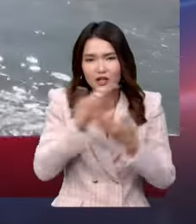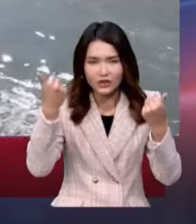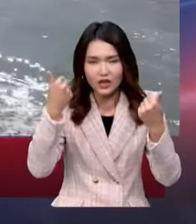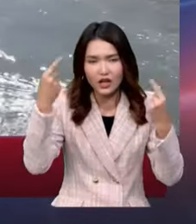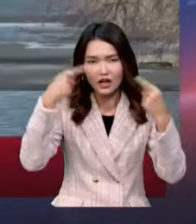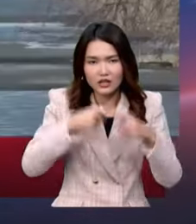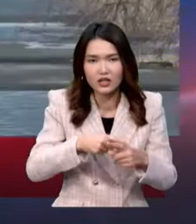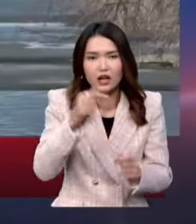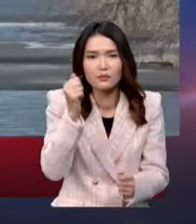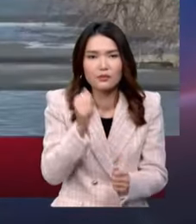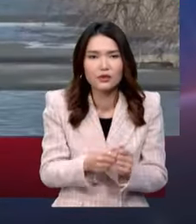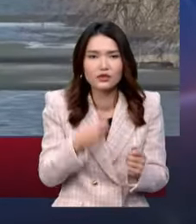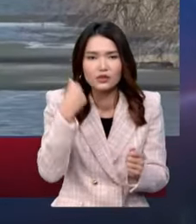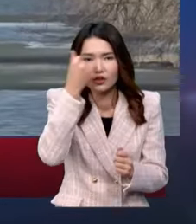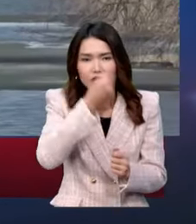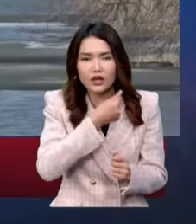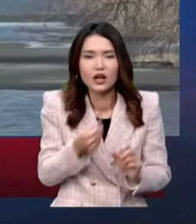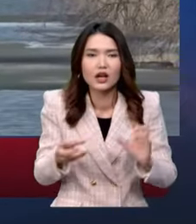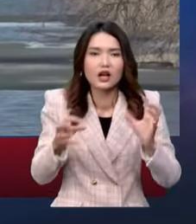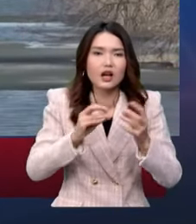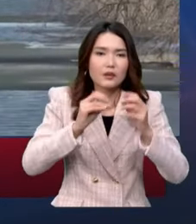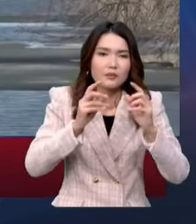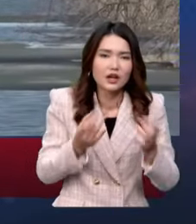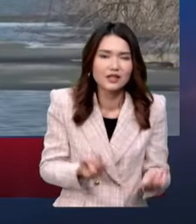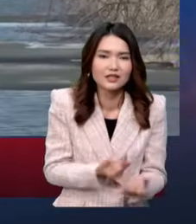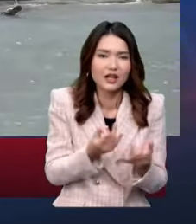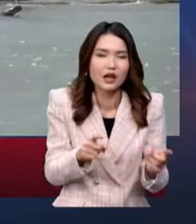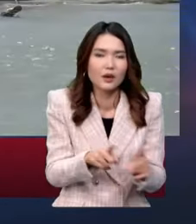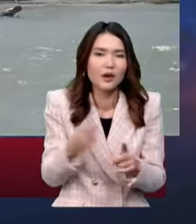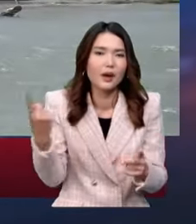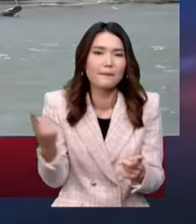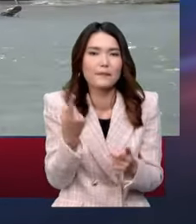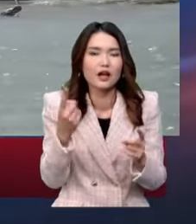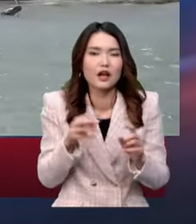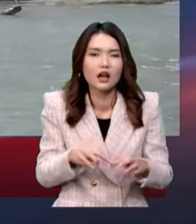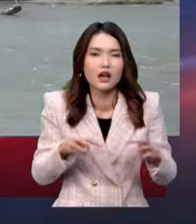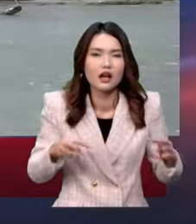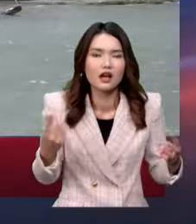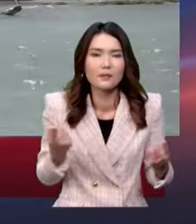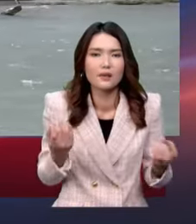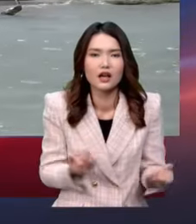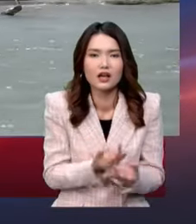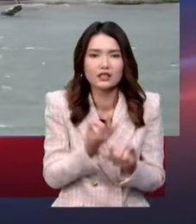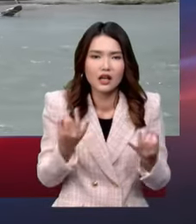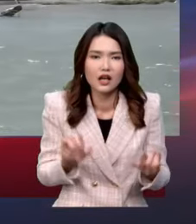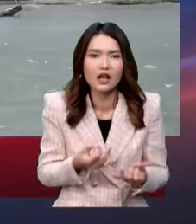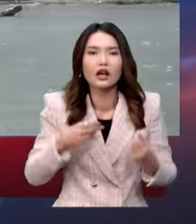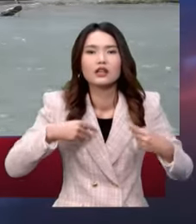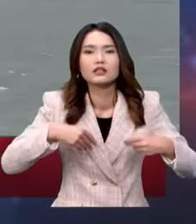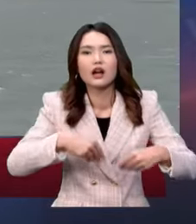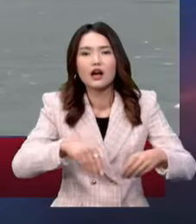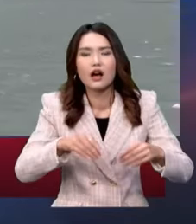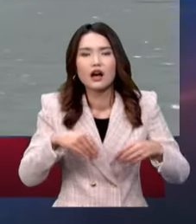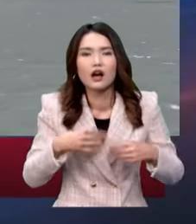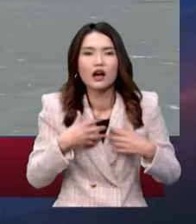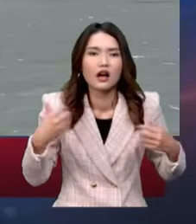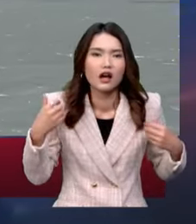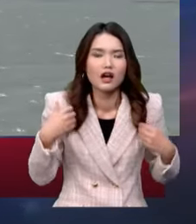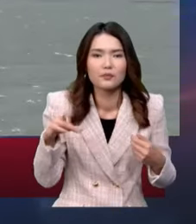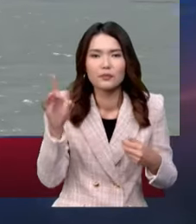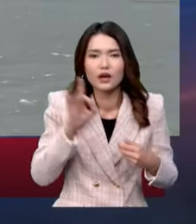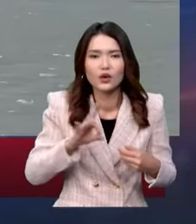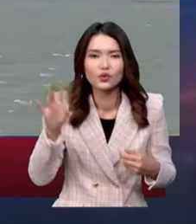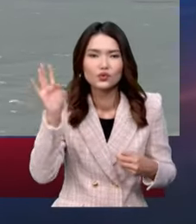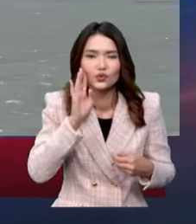водный кодекс был единогласно одобрен Мажилисом в первом чтении. Члены Комитета по аграрным ресурсам отметили, что